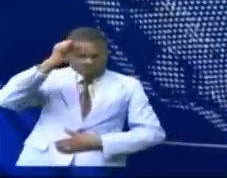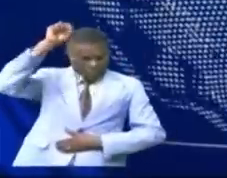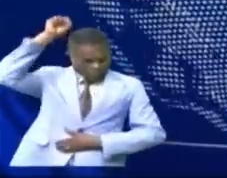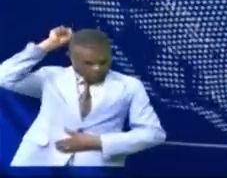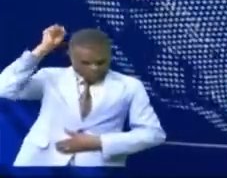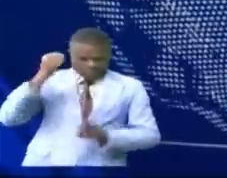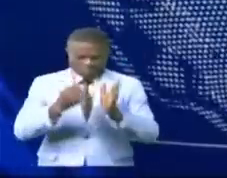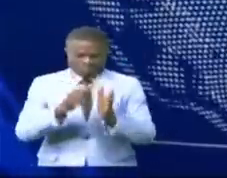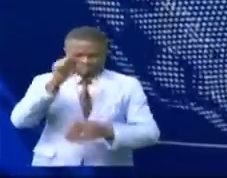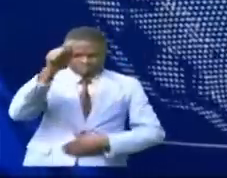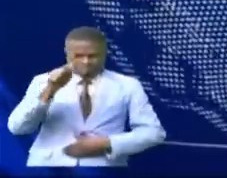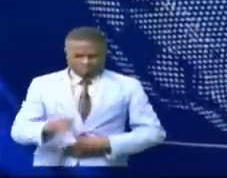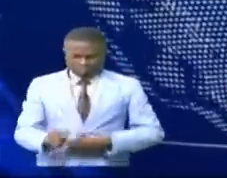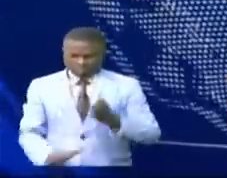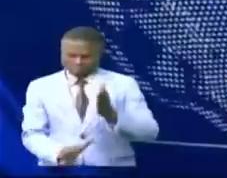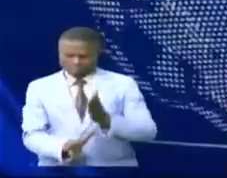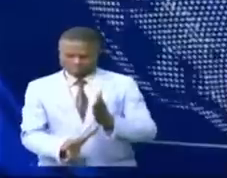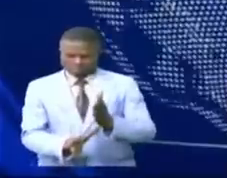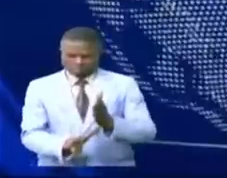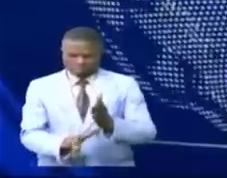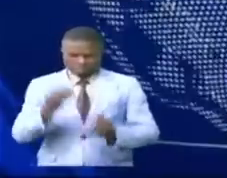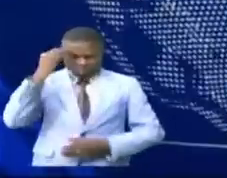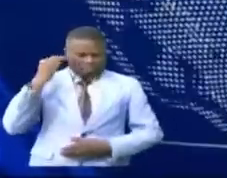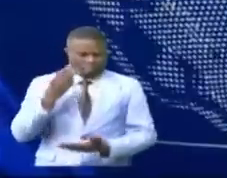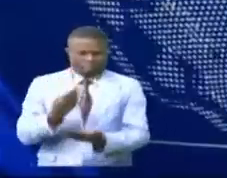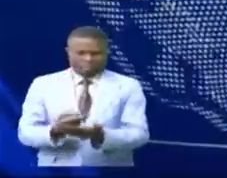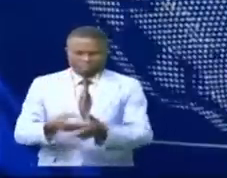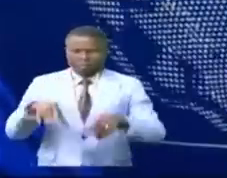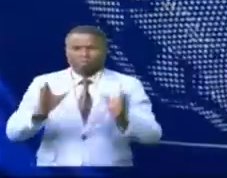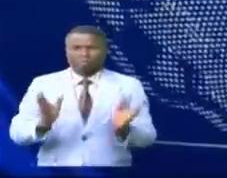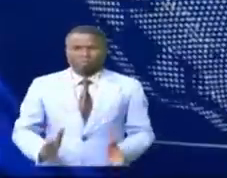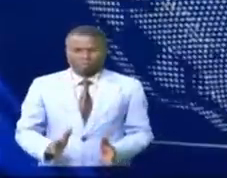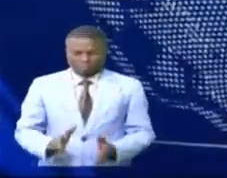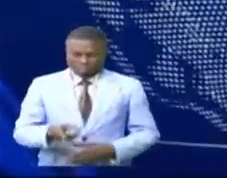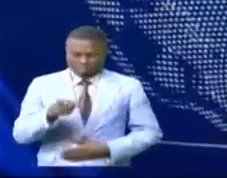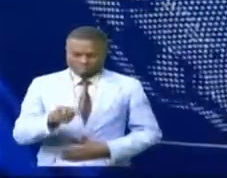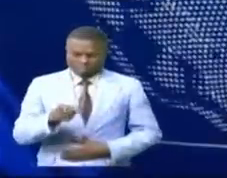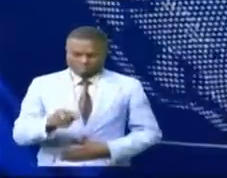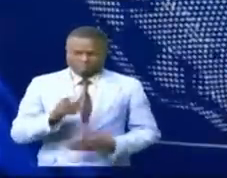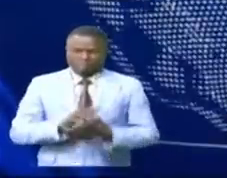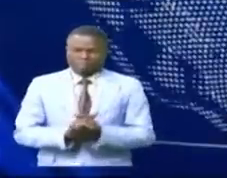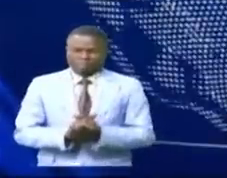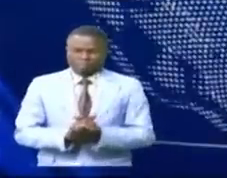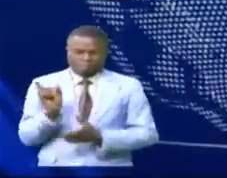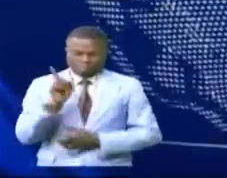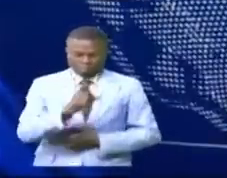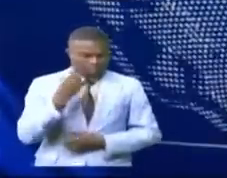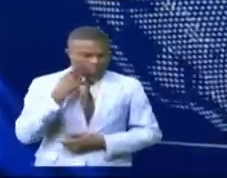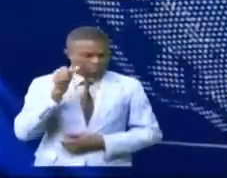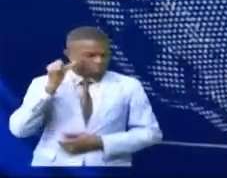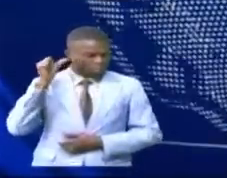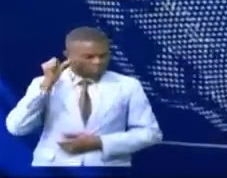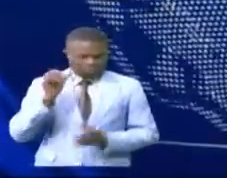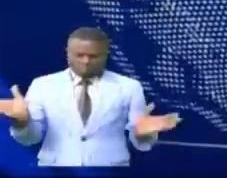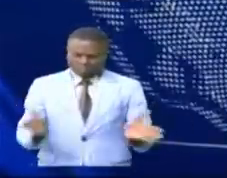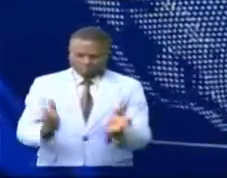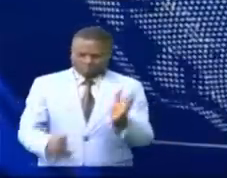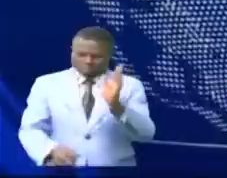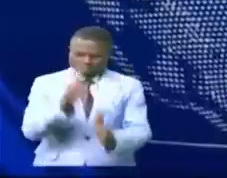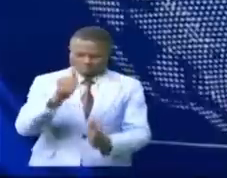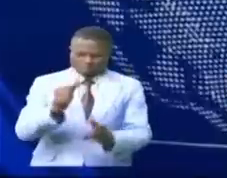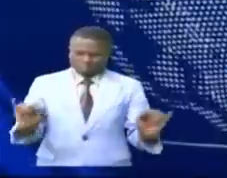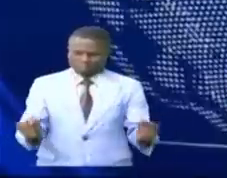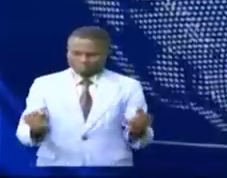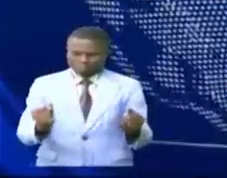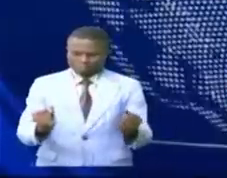a 6 points derrière. Le ministre de sport congolais, François-Claude Kaboulou-Moana Kaboulou, est allé hier encourager nos 11